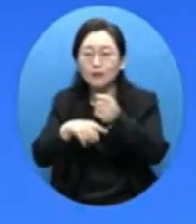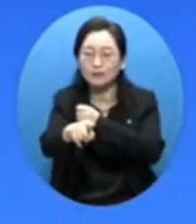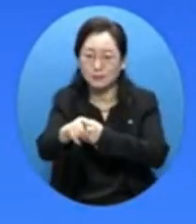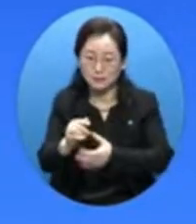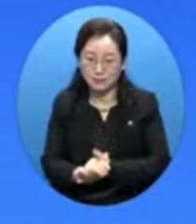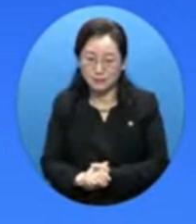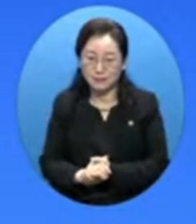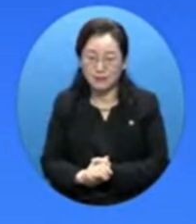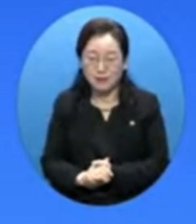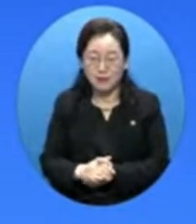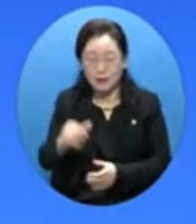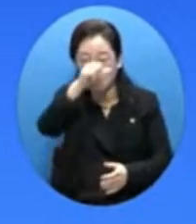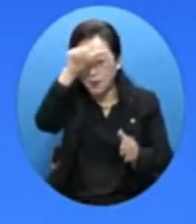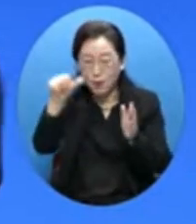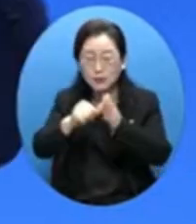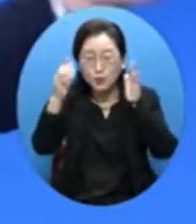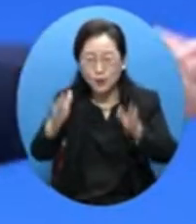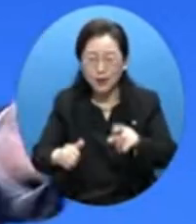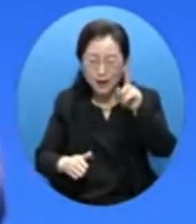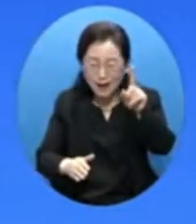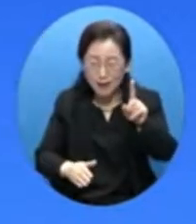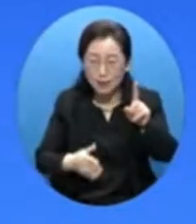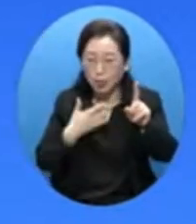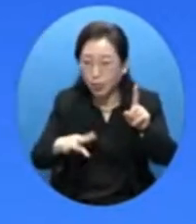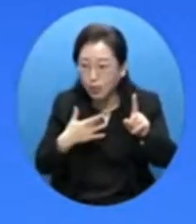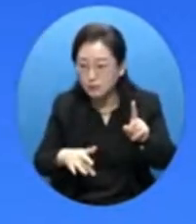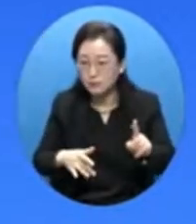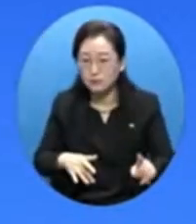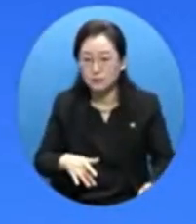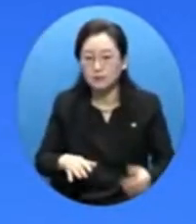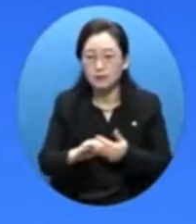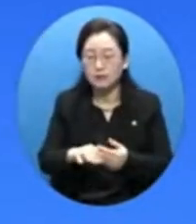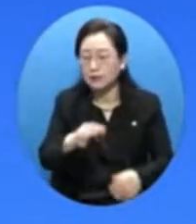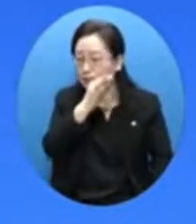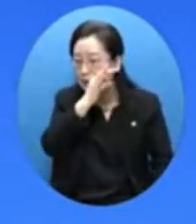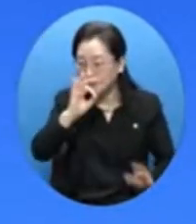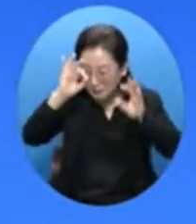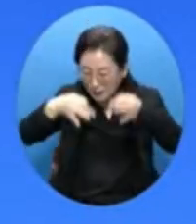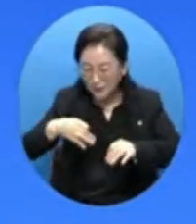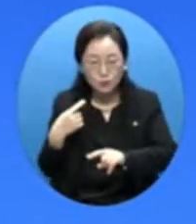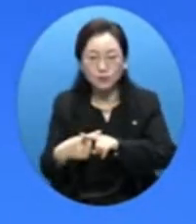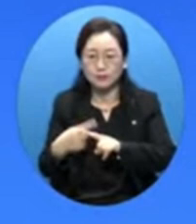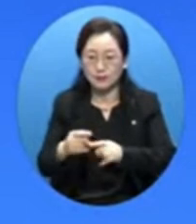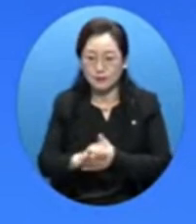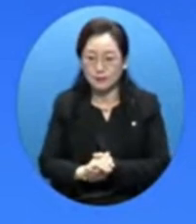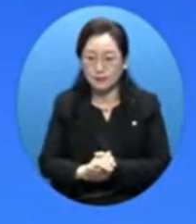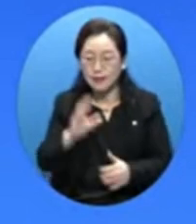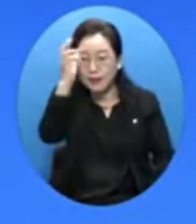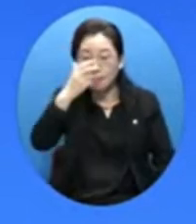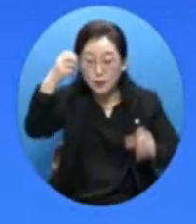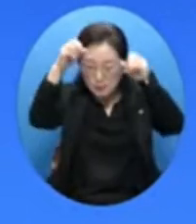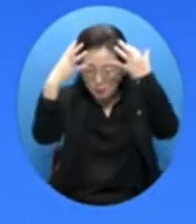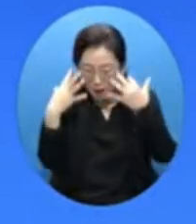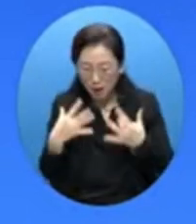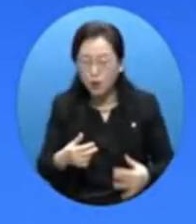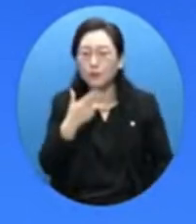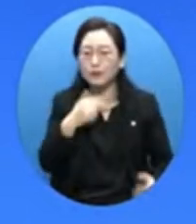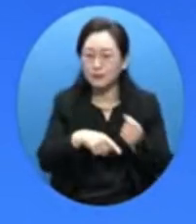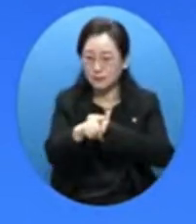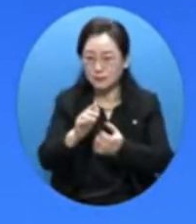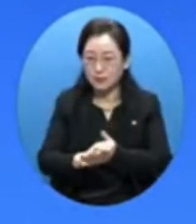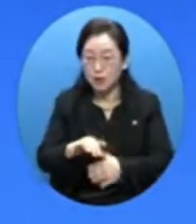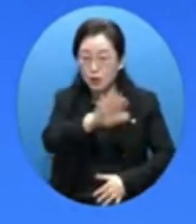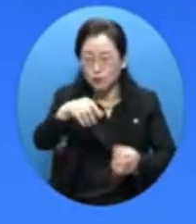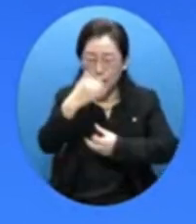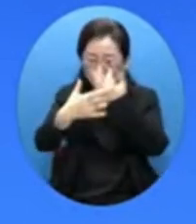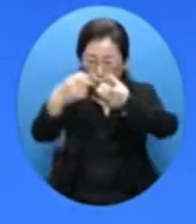말씀합니다. 평생 살면서 한 번도 복음을 전하지 못했다면 부끄러운 신앙생활을 하고 있는 것입니다. 성령이 임하지 않은 것입니다. 우리가 불받았을